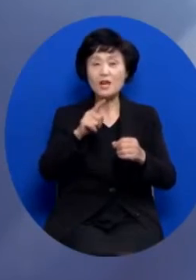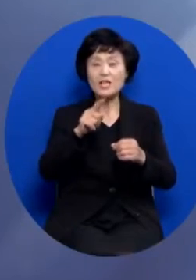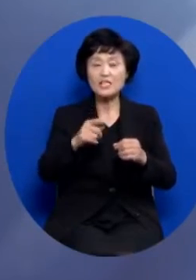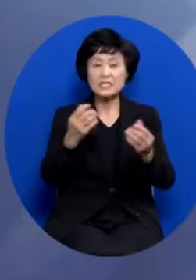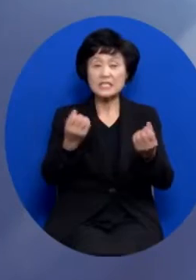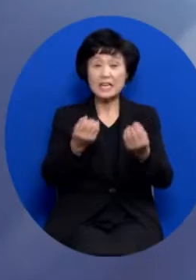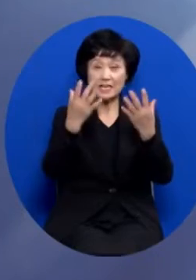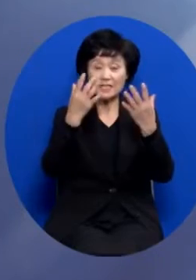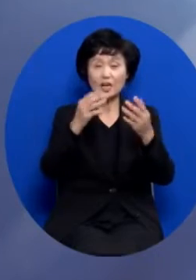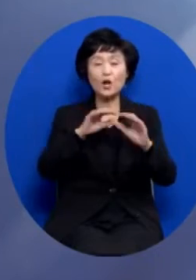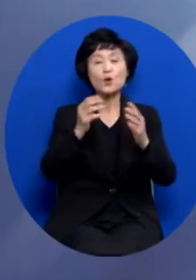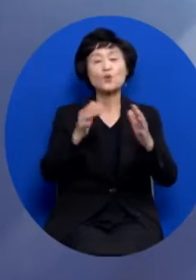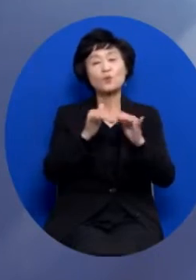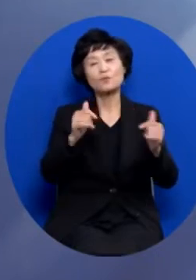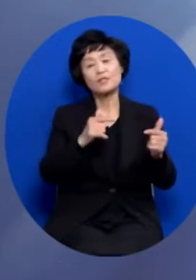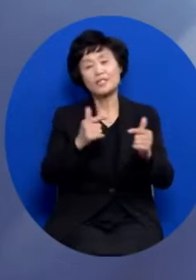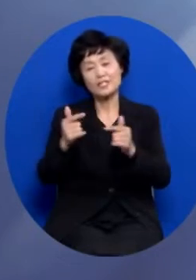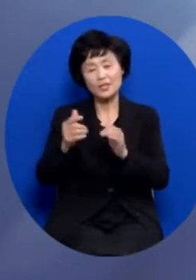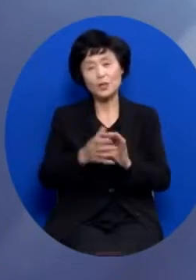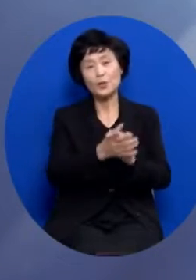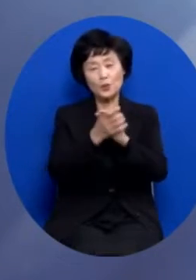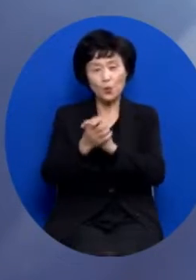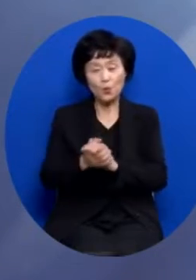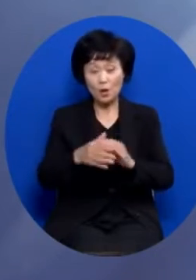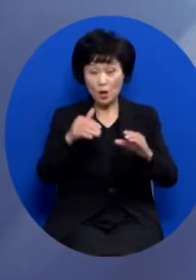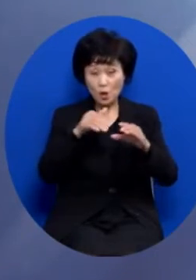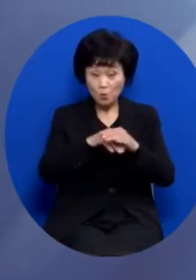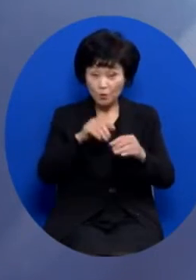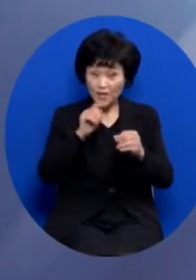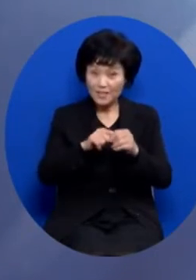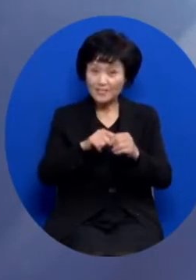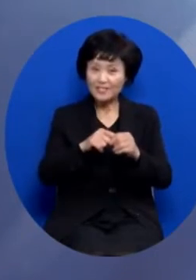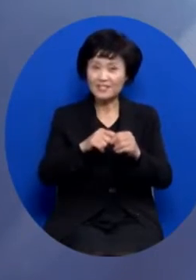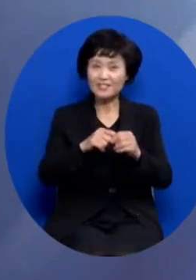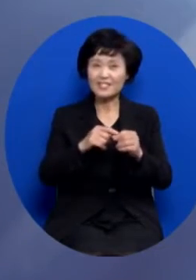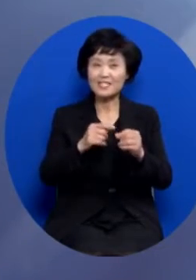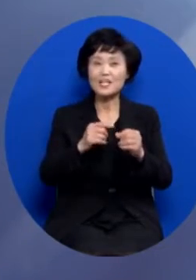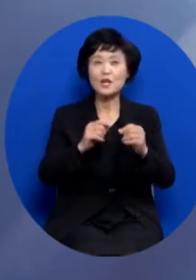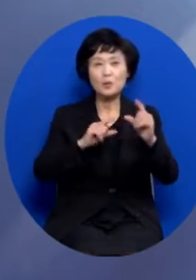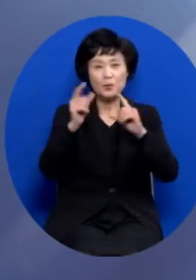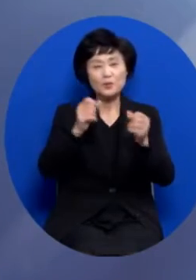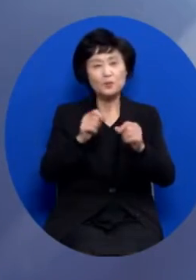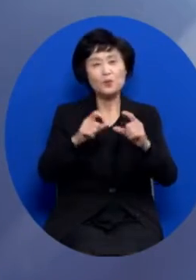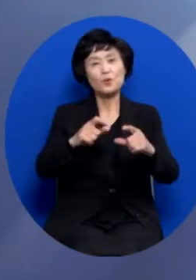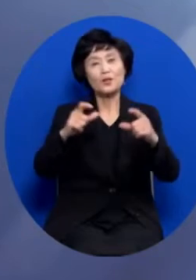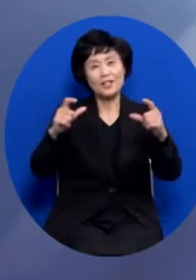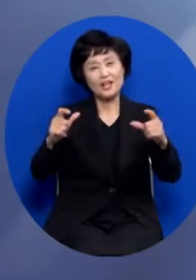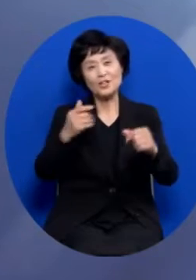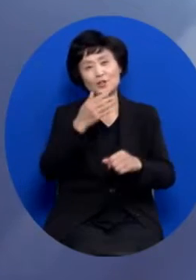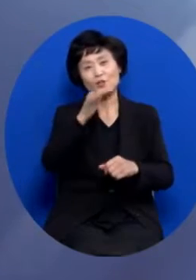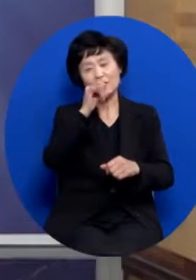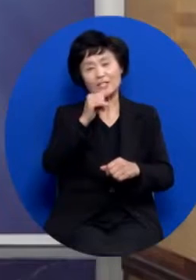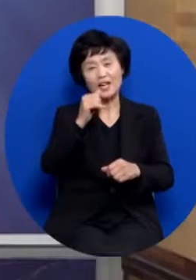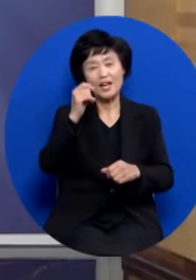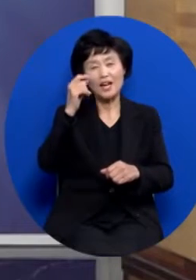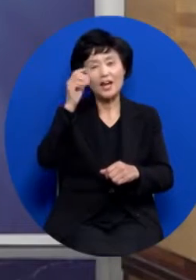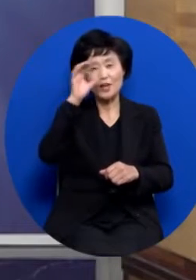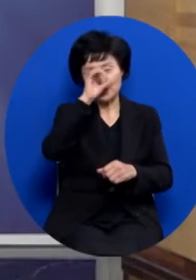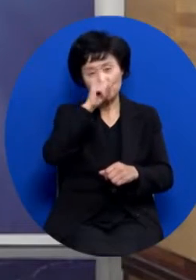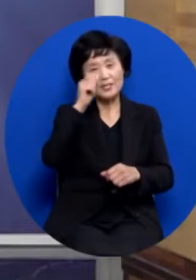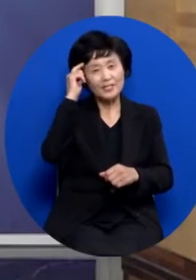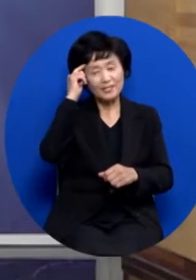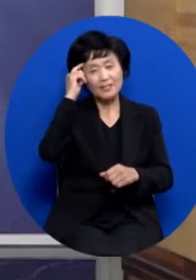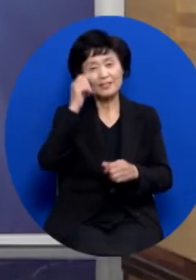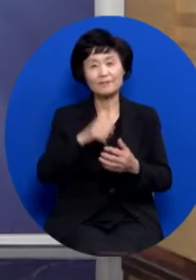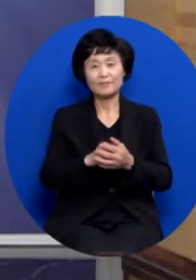통합, 그 다음에 국민들에게 어떤 문화적 향유를 확대할 수 있다는 측면에서 매우 긍정적이라고 생각합니다. 한국에